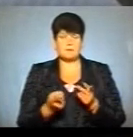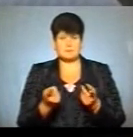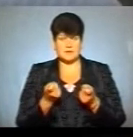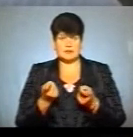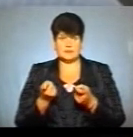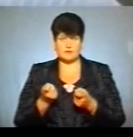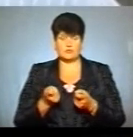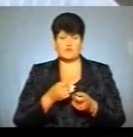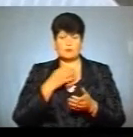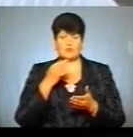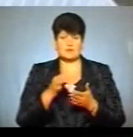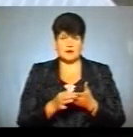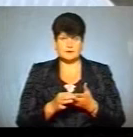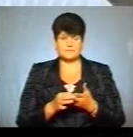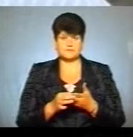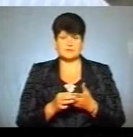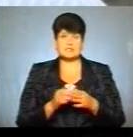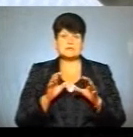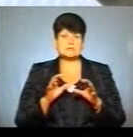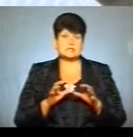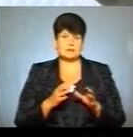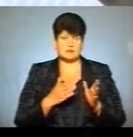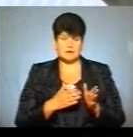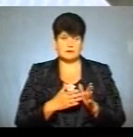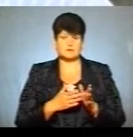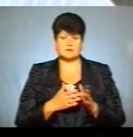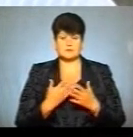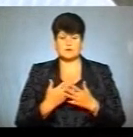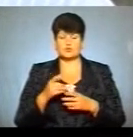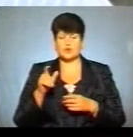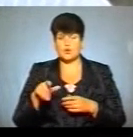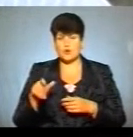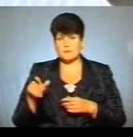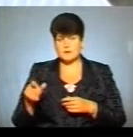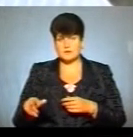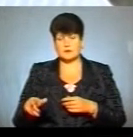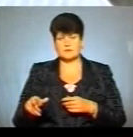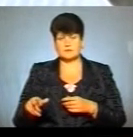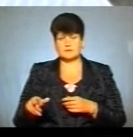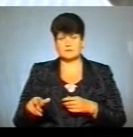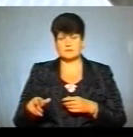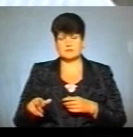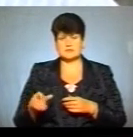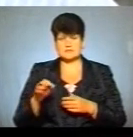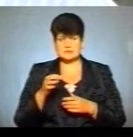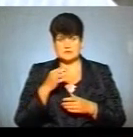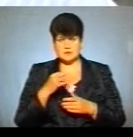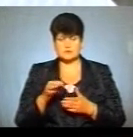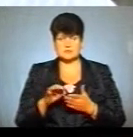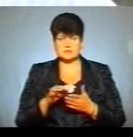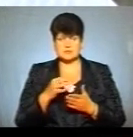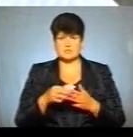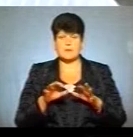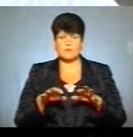до адміністративної відповідальності за певною статтею. Там, якщо ти громадяни, то йде так, я тако, загальному скажу, на громадян і на